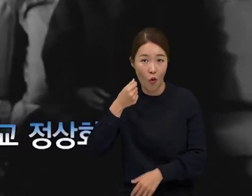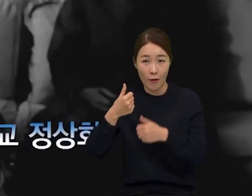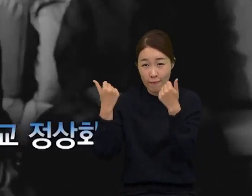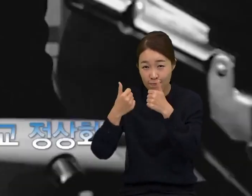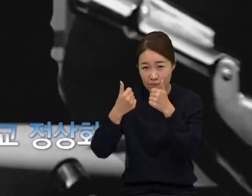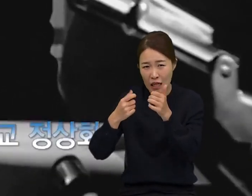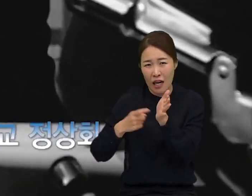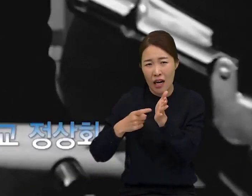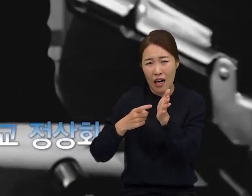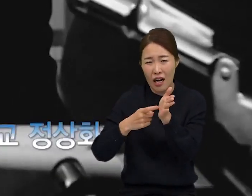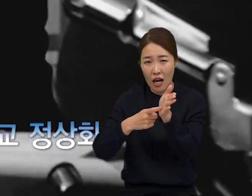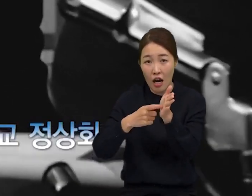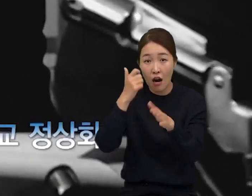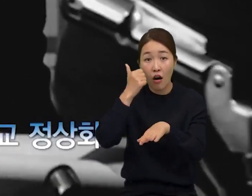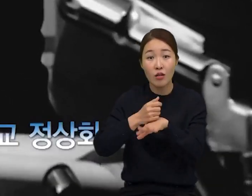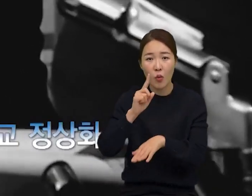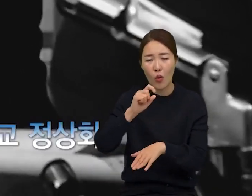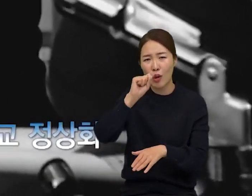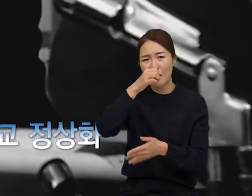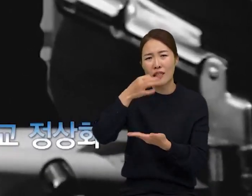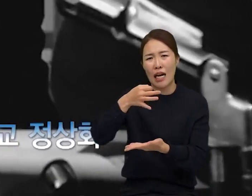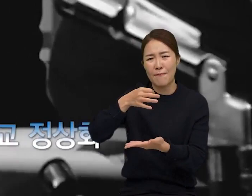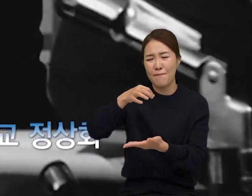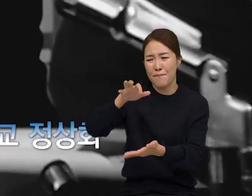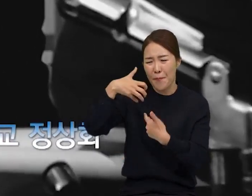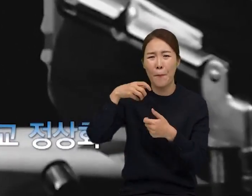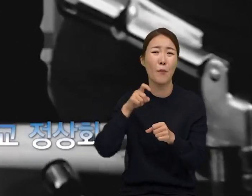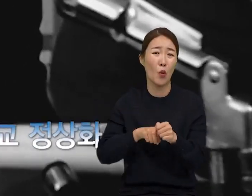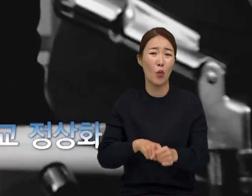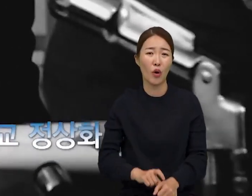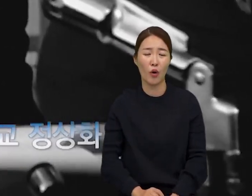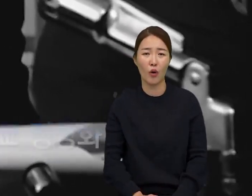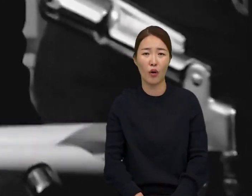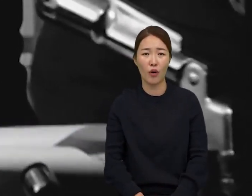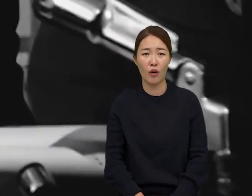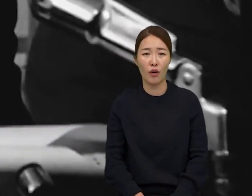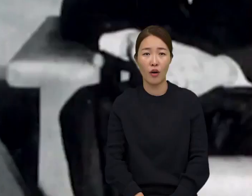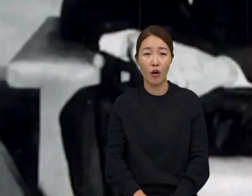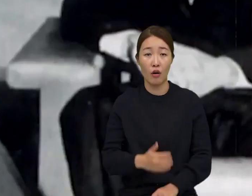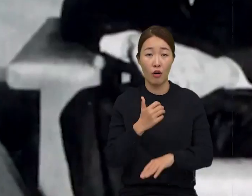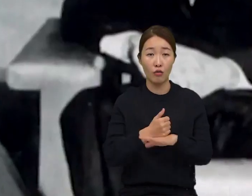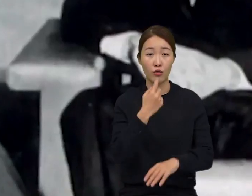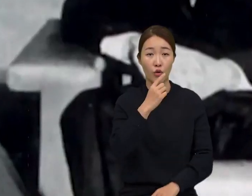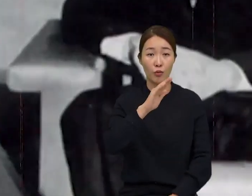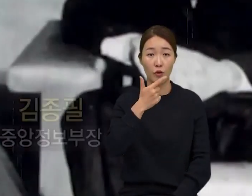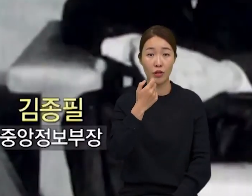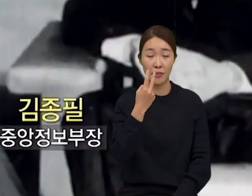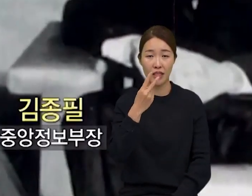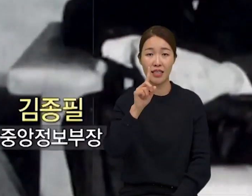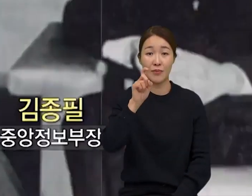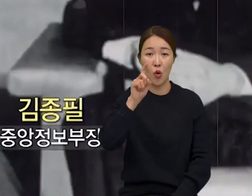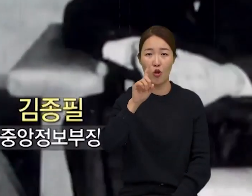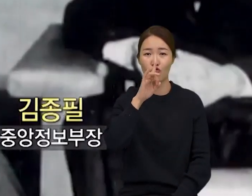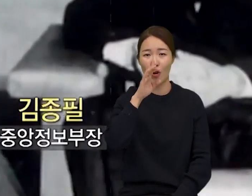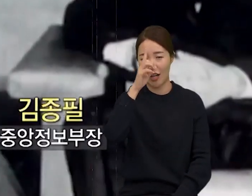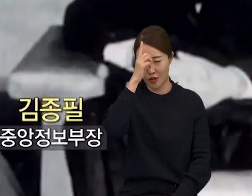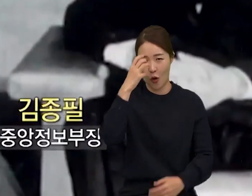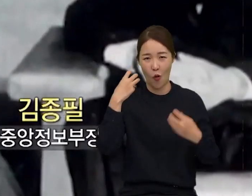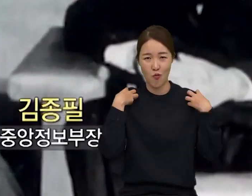정상화를 서둘렀다. 이른바 청구권 자금을 얻기 위함이었다. 결국 1962년